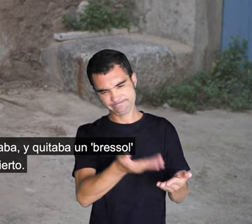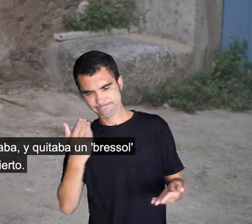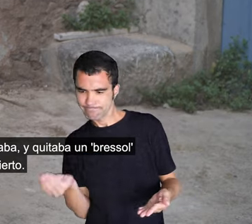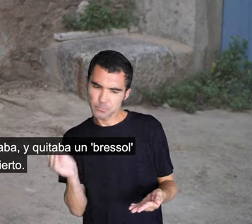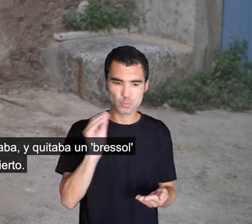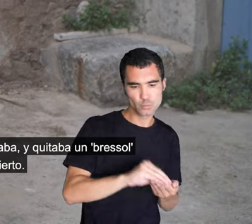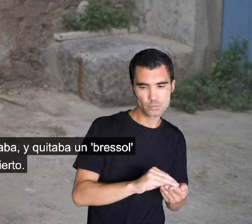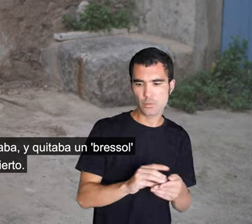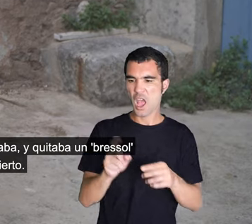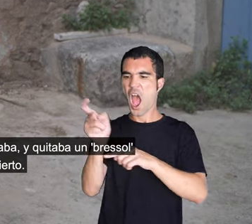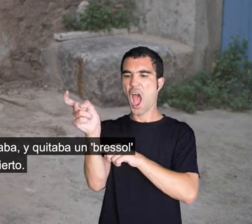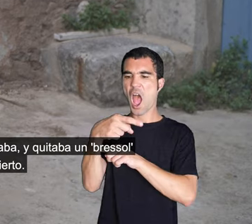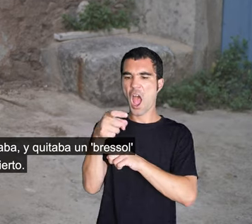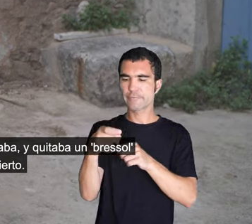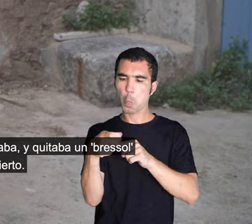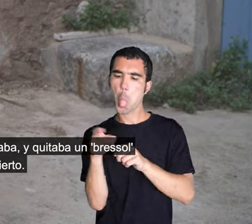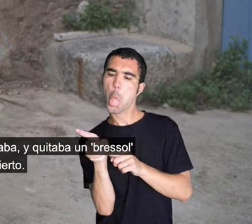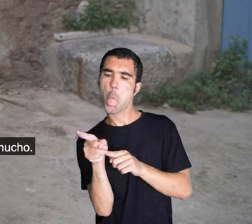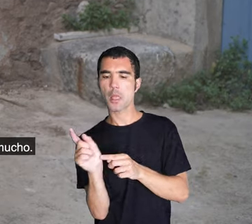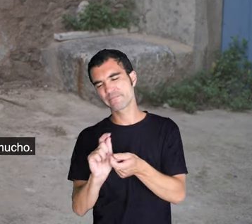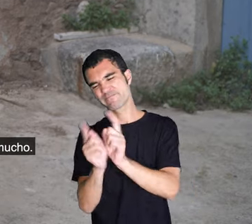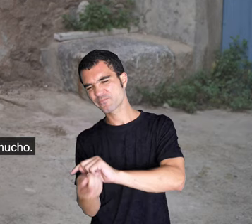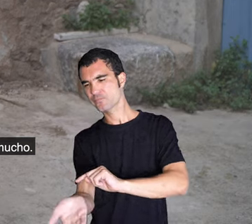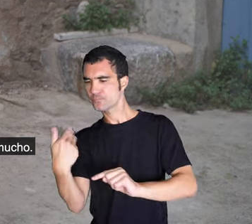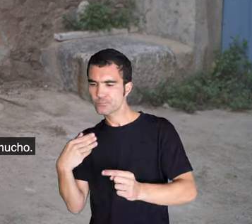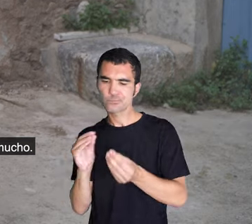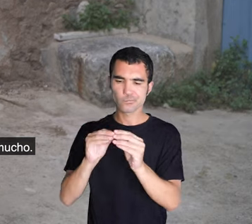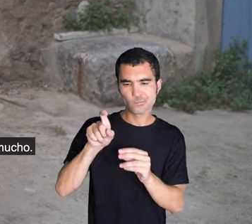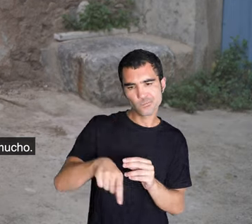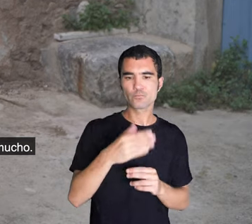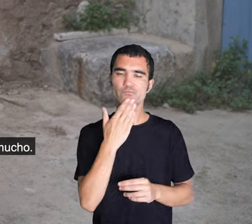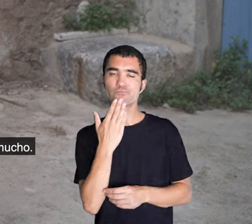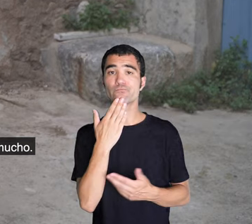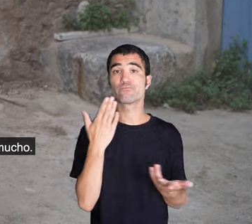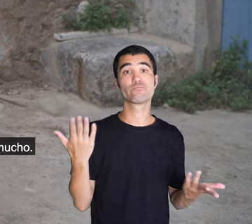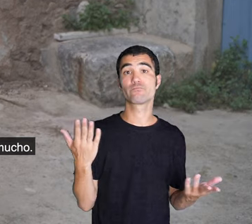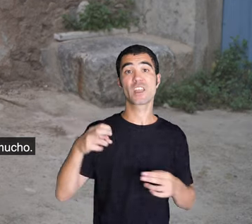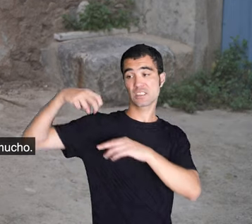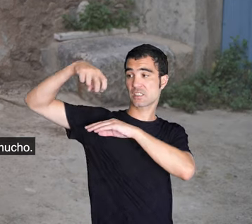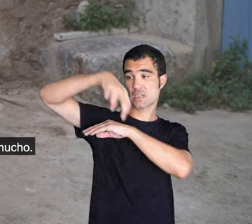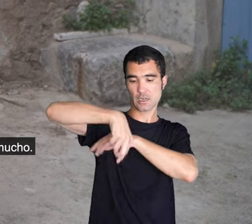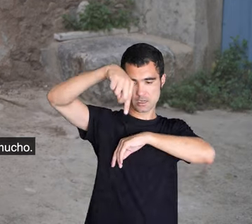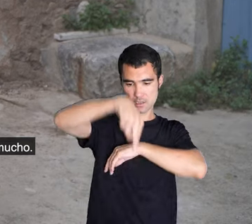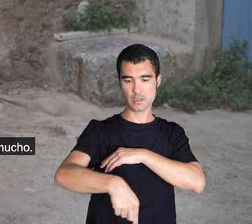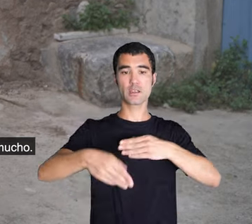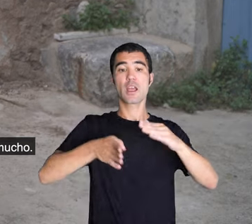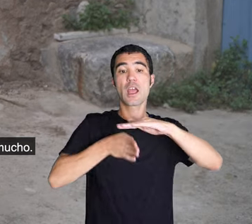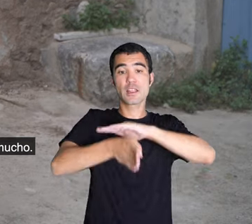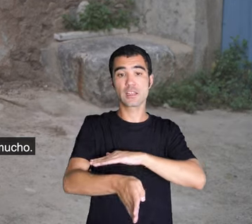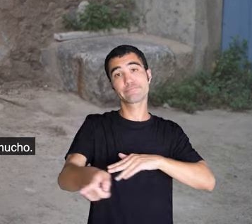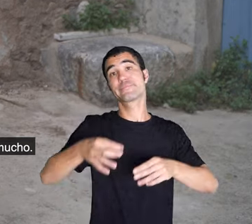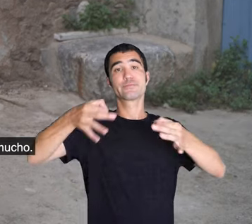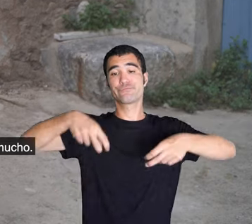canviava el nom, perquè estava un poc obert, tot això. I estava a baix de sa escala, a la entrada de Can Ostra.